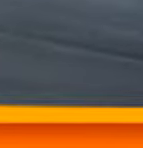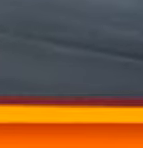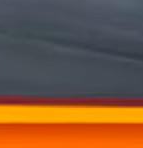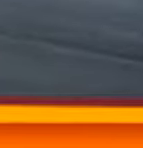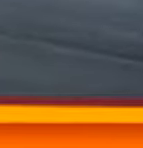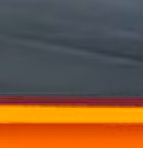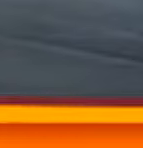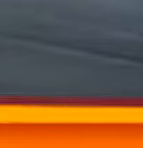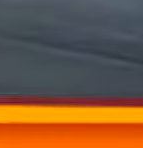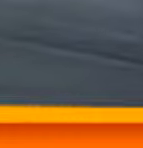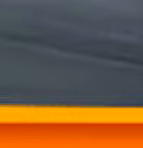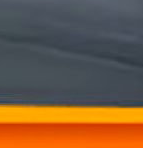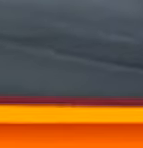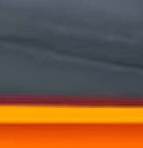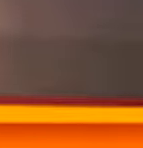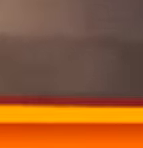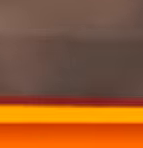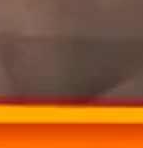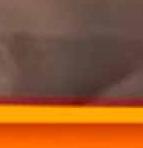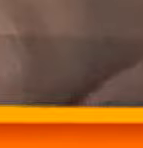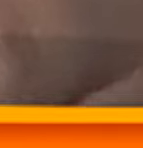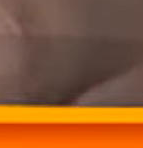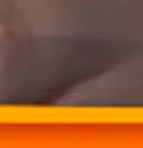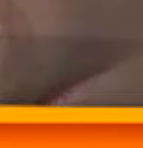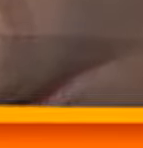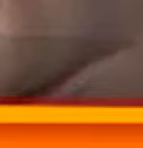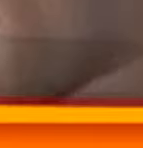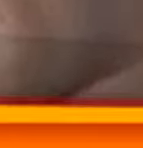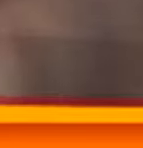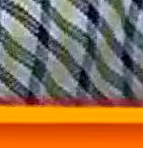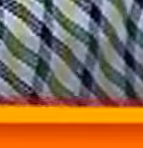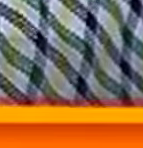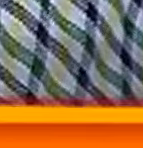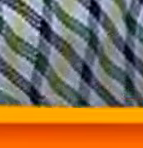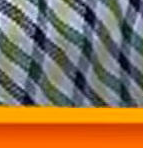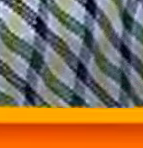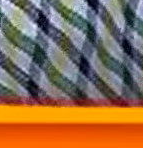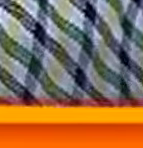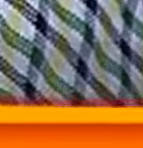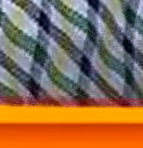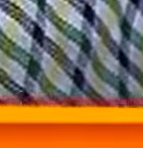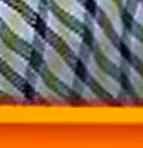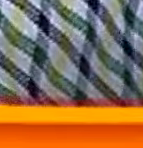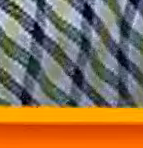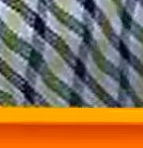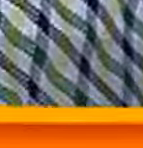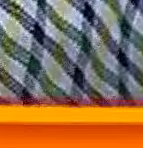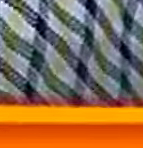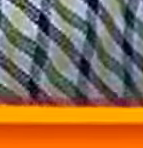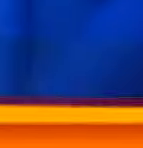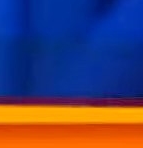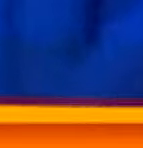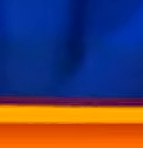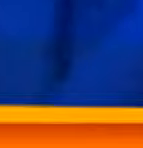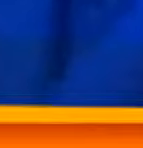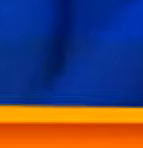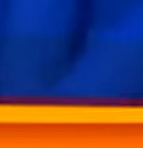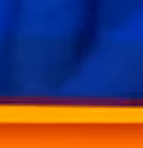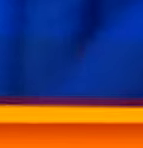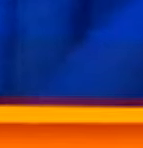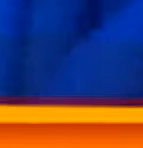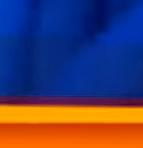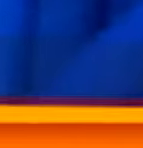News 5 Exclusive. Dalagita, paulit-ulit umanong dinahasa ng kanyang sariling ama.